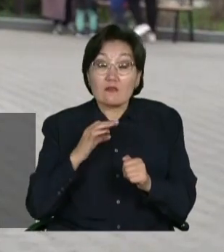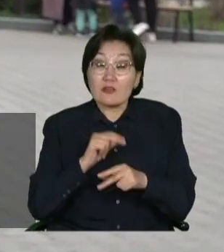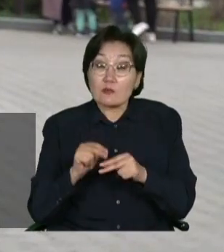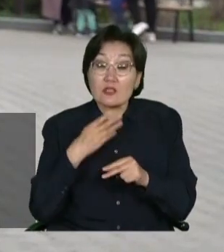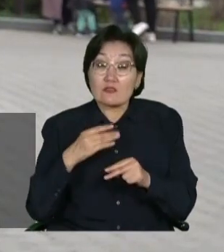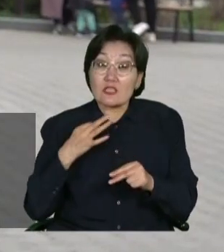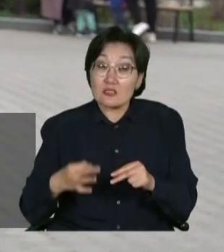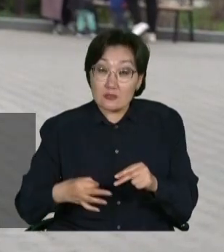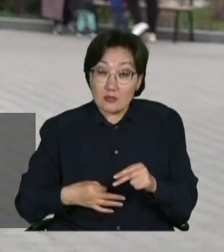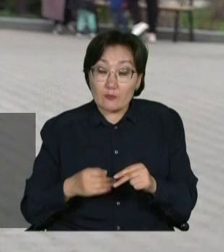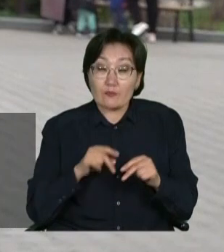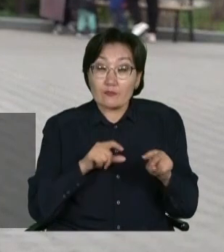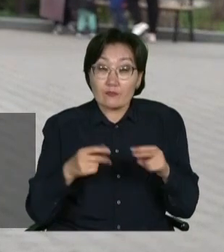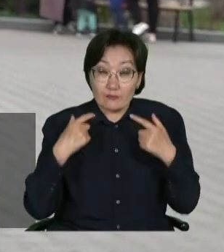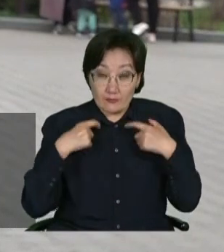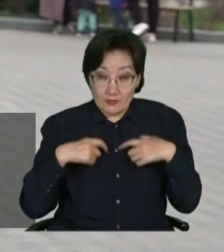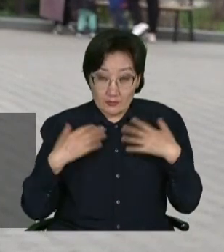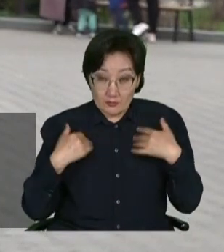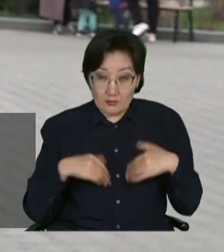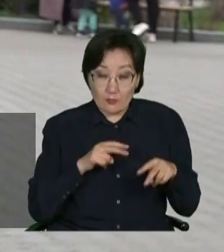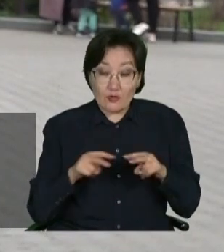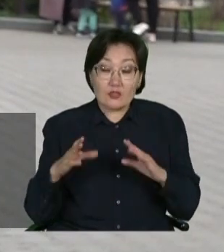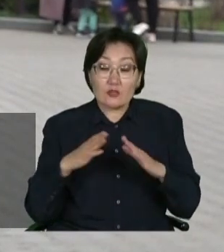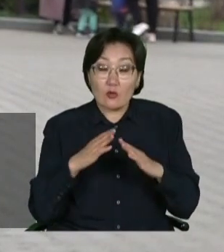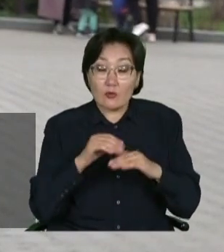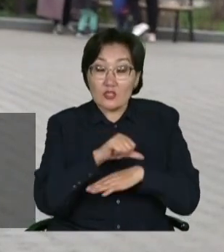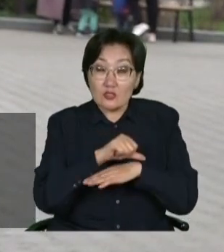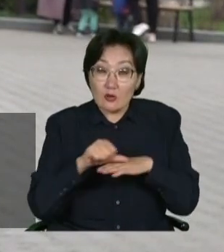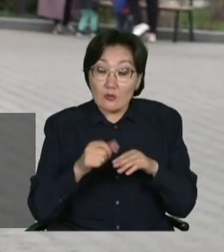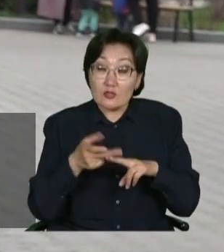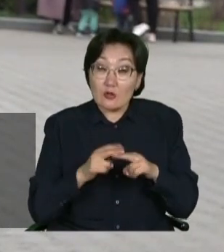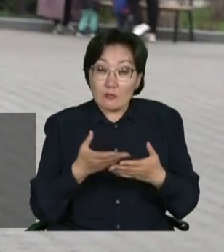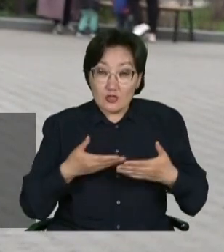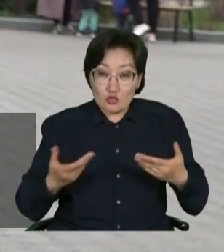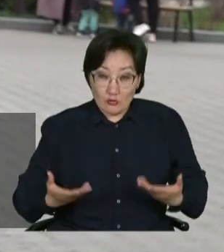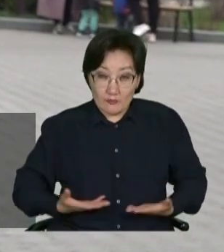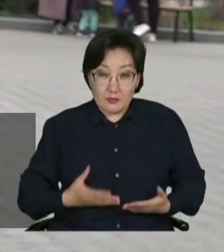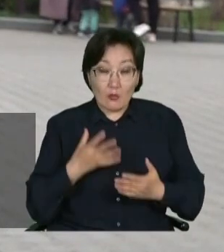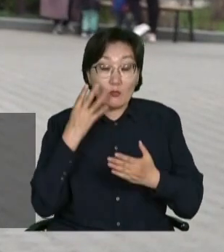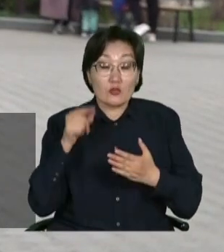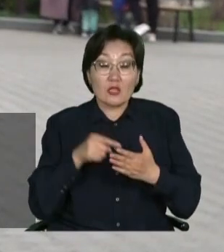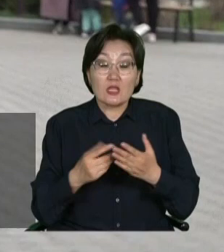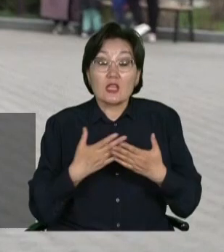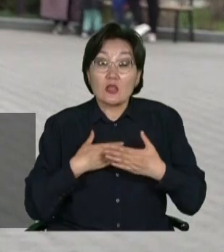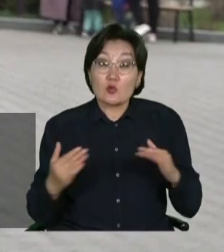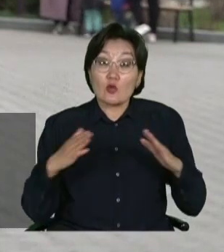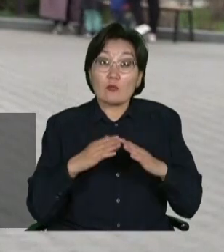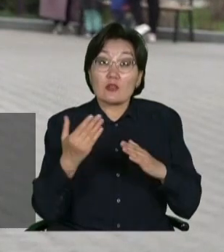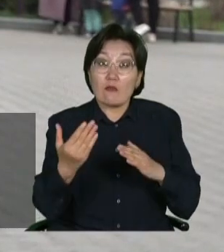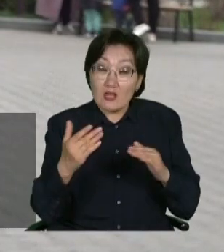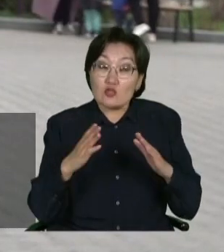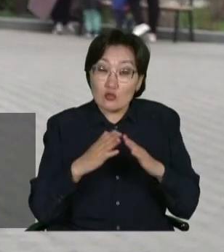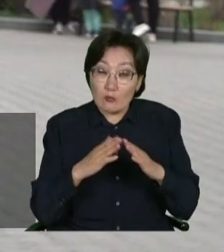Это, во-первых, следить за собой, следить за домом, территорией, на которой мы живем. Алма-Ата – это наш дом, это ваш дом,